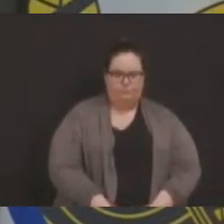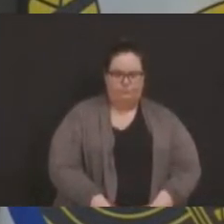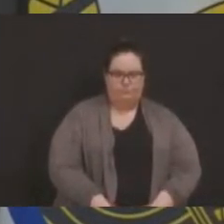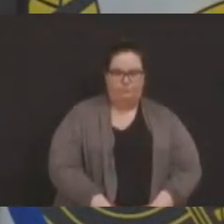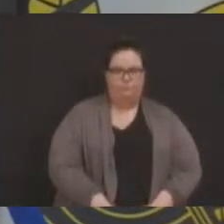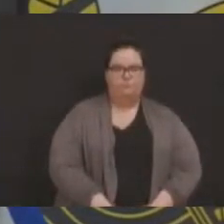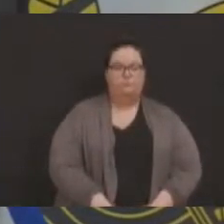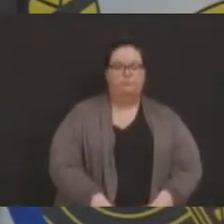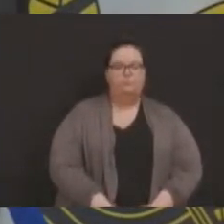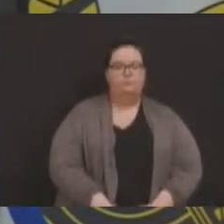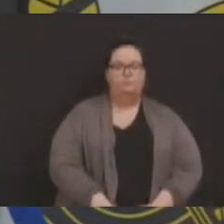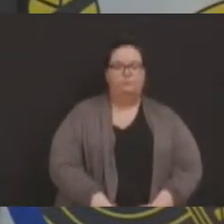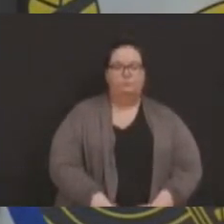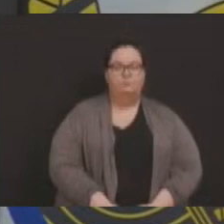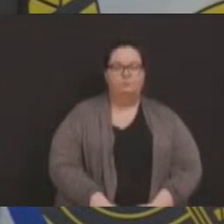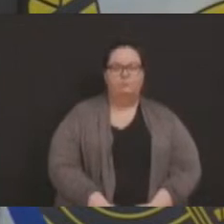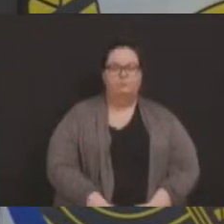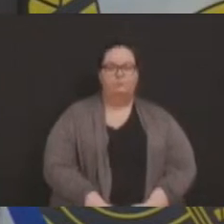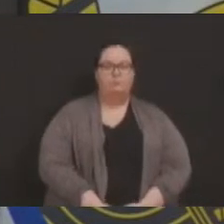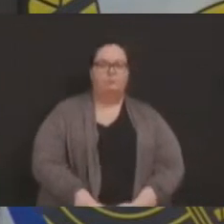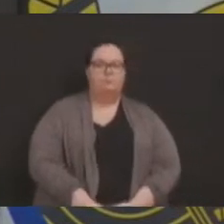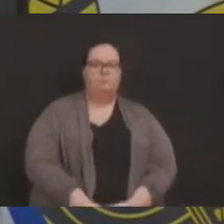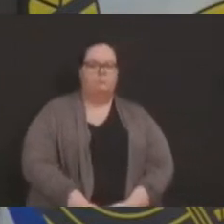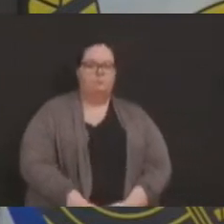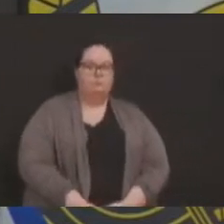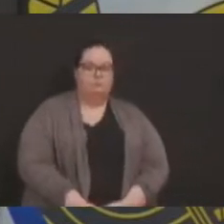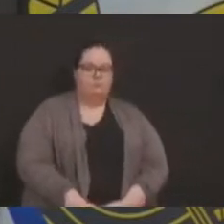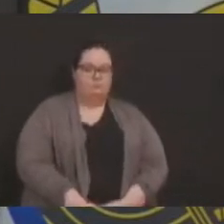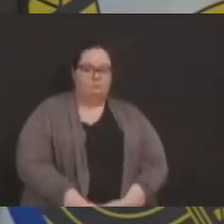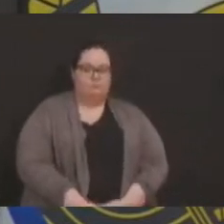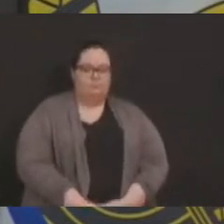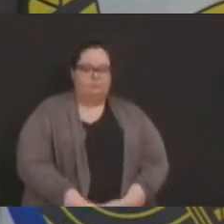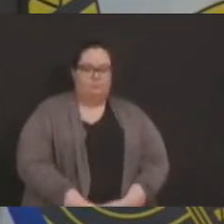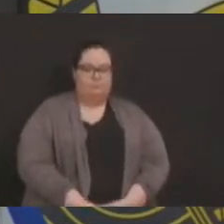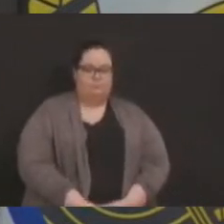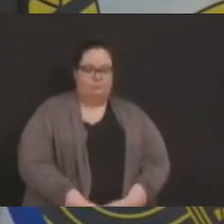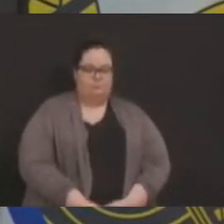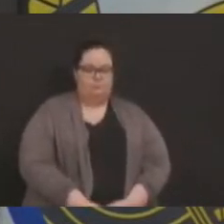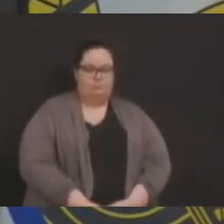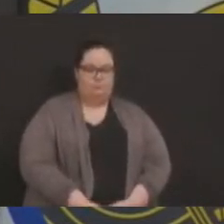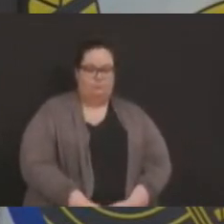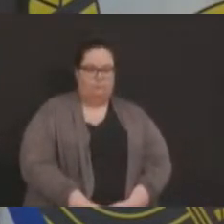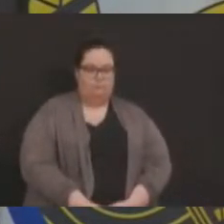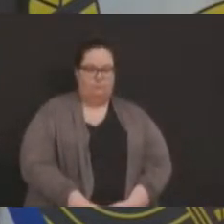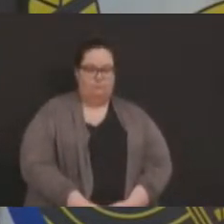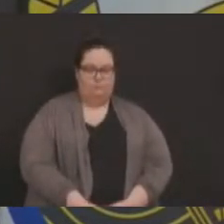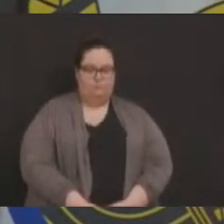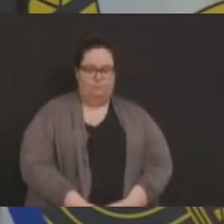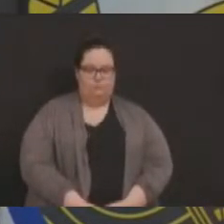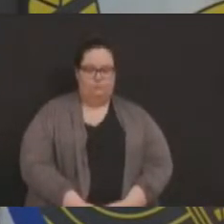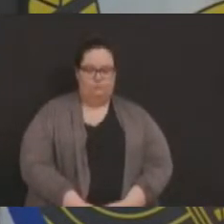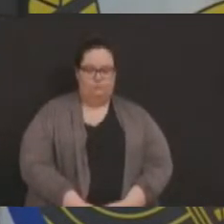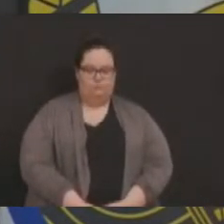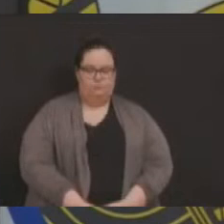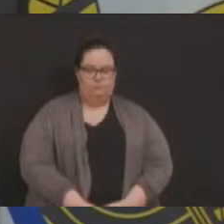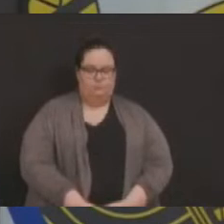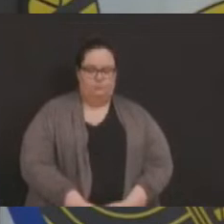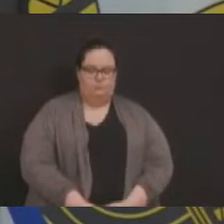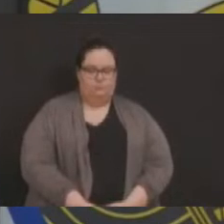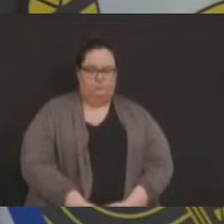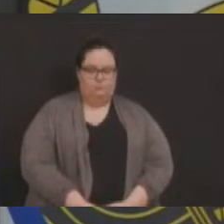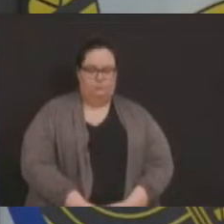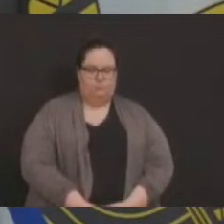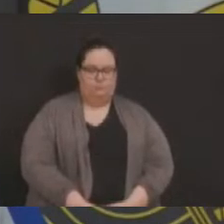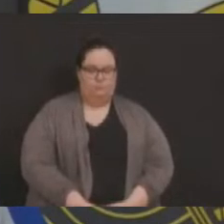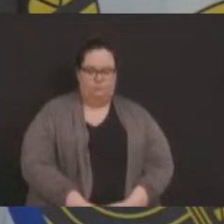a les variants de l'Afrique, en la Colombie-Britannique à ce moment-ci. Alors, les risques augmentent. Alors, il faut gérer